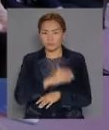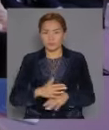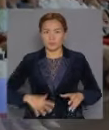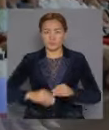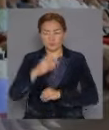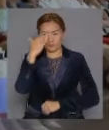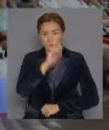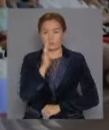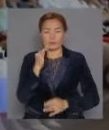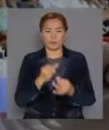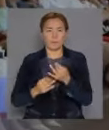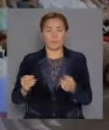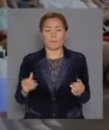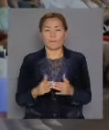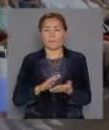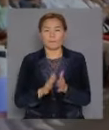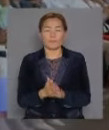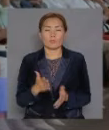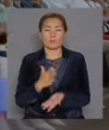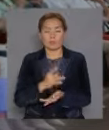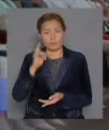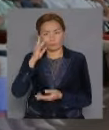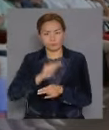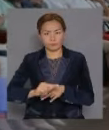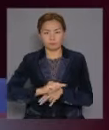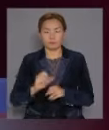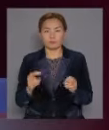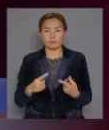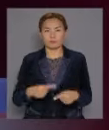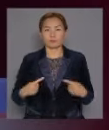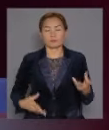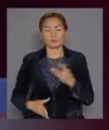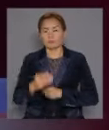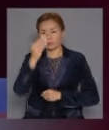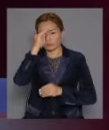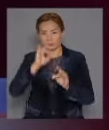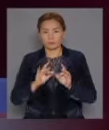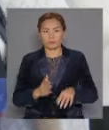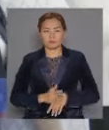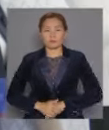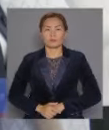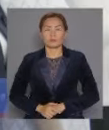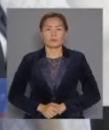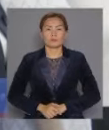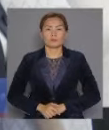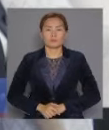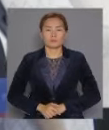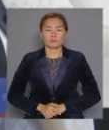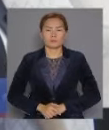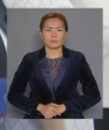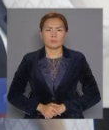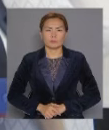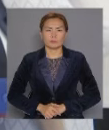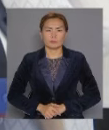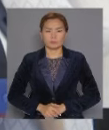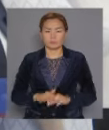балалардың ата-аналарымен сөйлесу, үй жағдайын көру және психотерапевтке апару секілді ұсыныстар айтылды. Жалпы